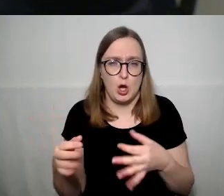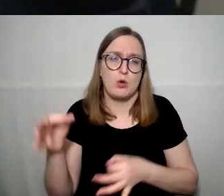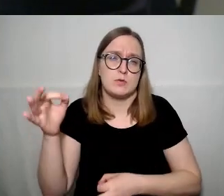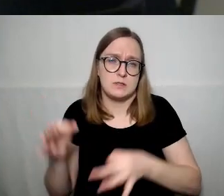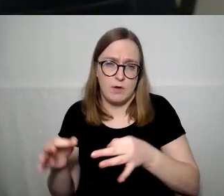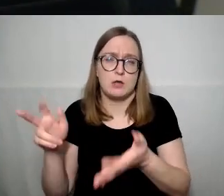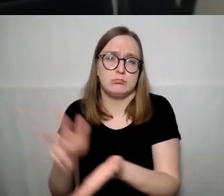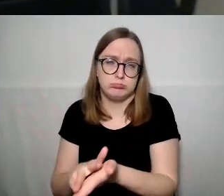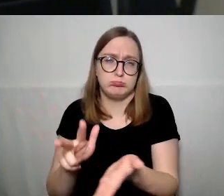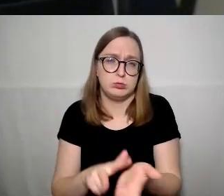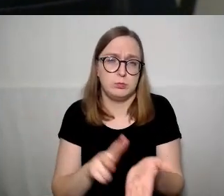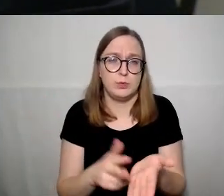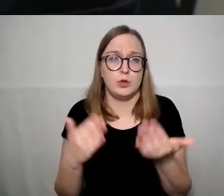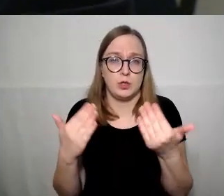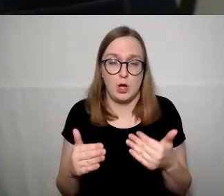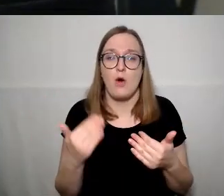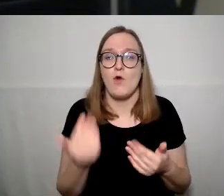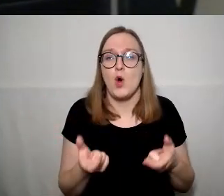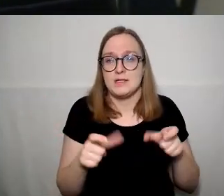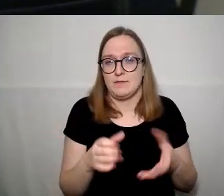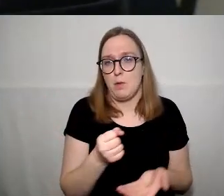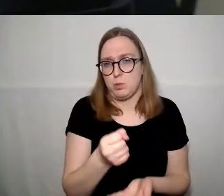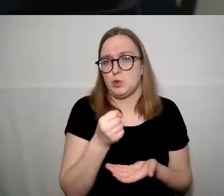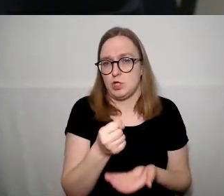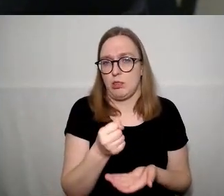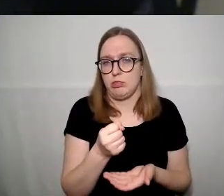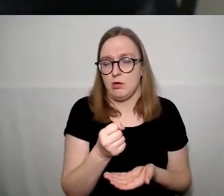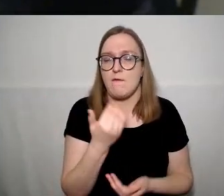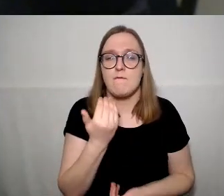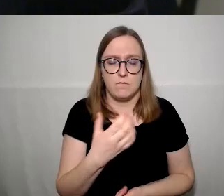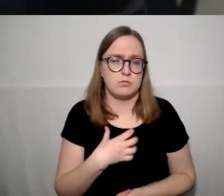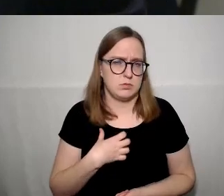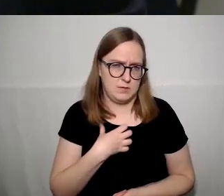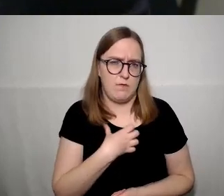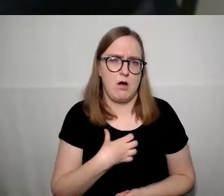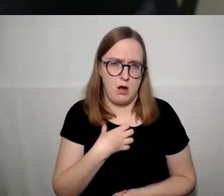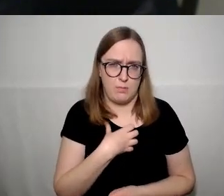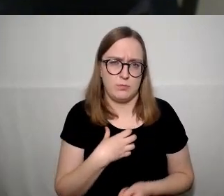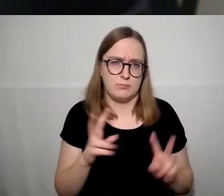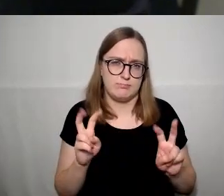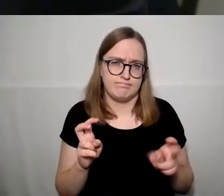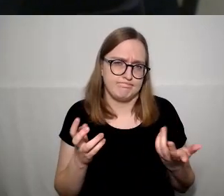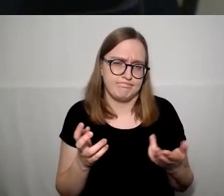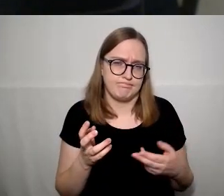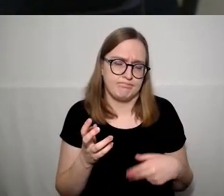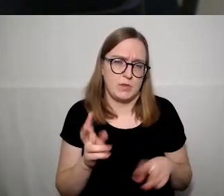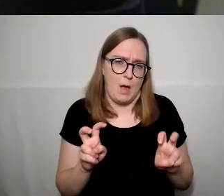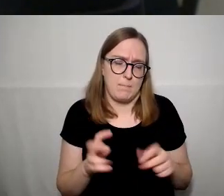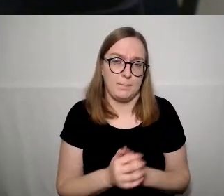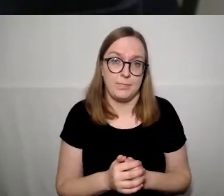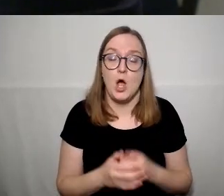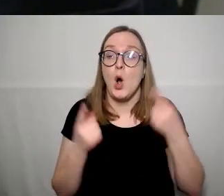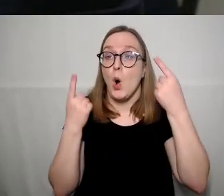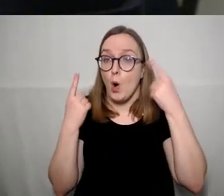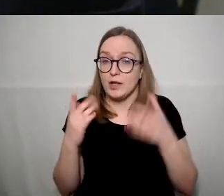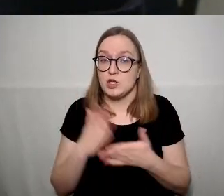priimti sprendimai, tai yra savivaldybės biudžetas, vienas iš svarbiausių sprendimų. Kiti yra teritorijų